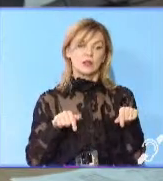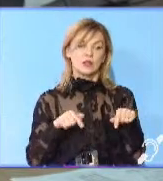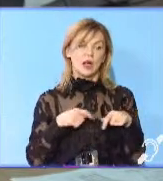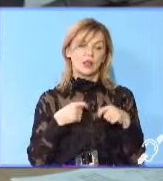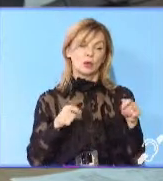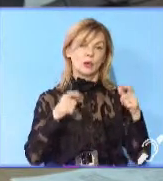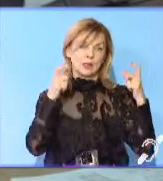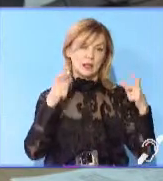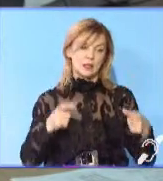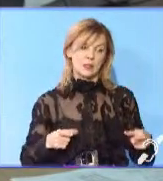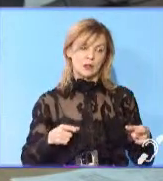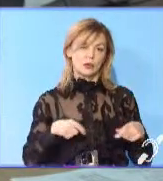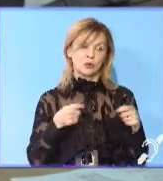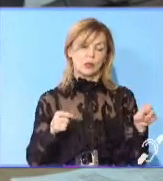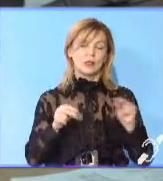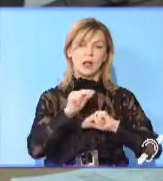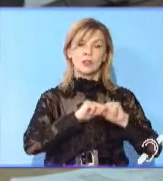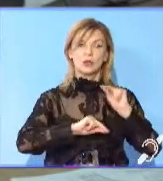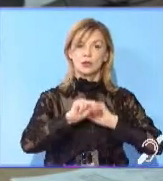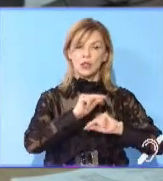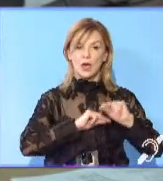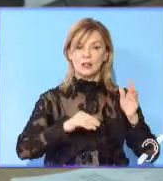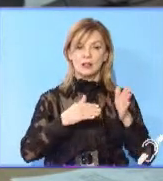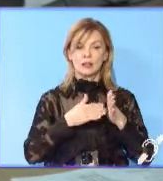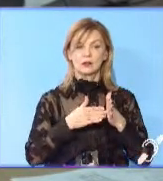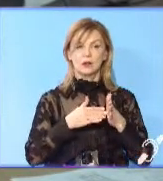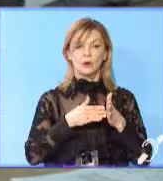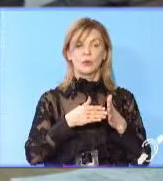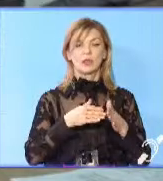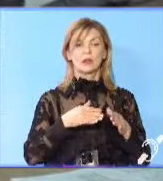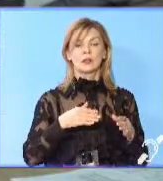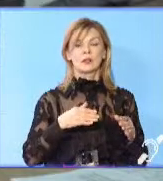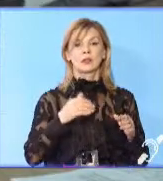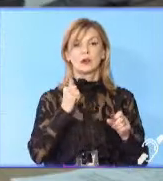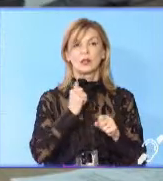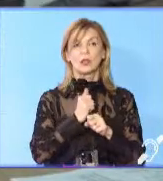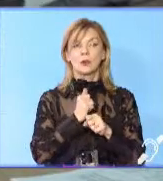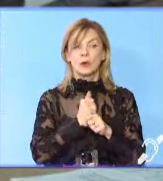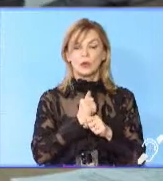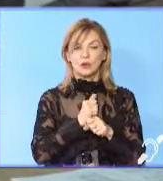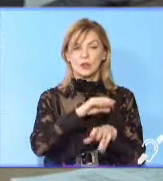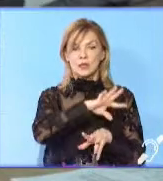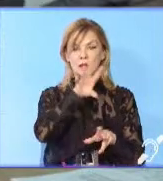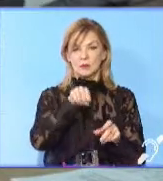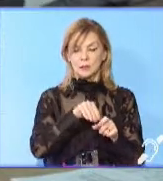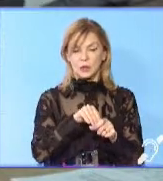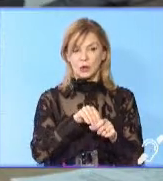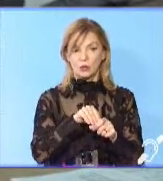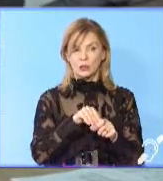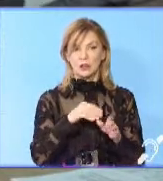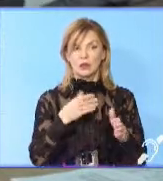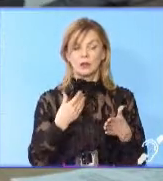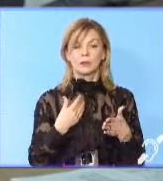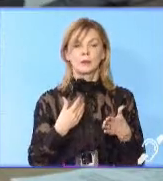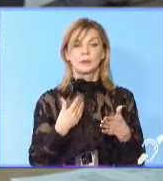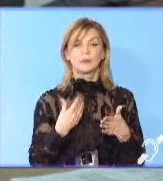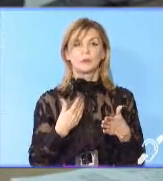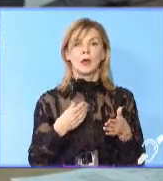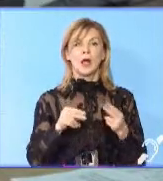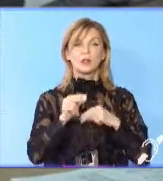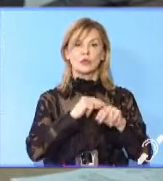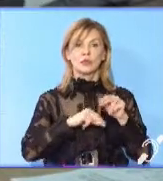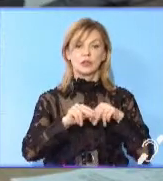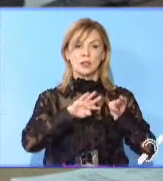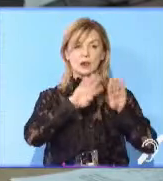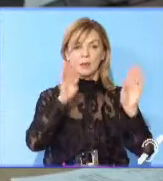toate instituțiile, toate organizațiile trebuie să lucreze împreună. Cel puțin Organizația